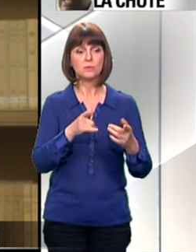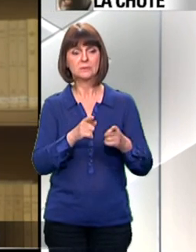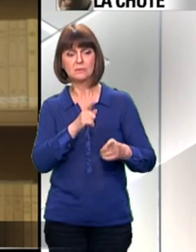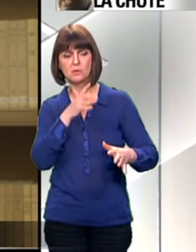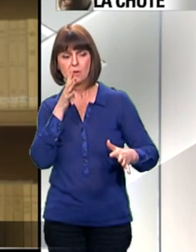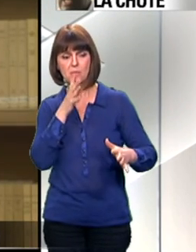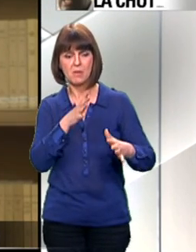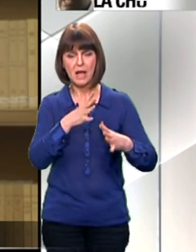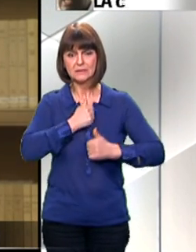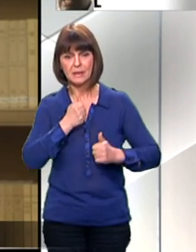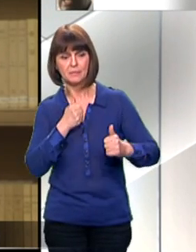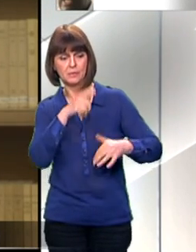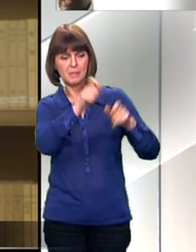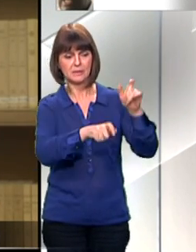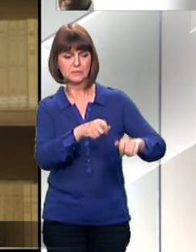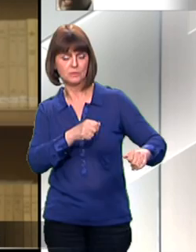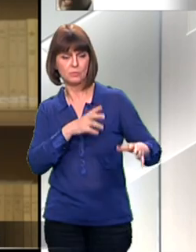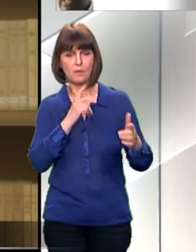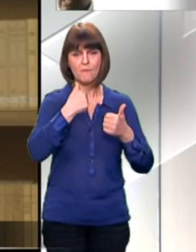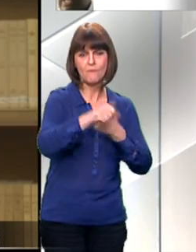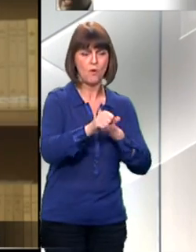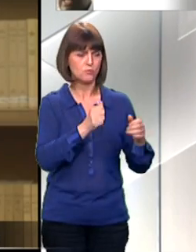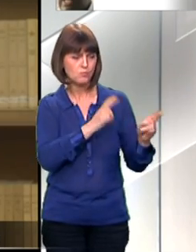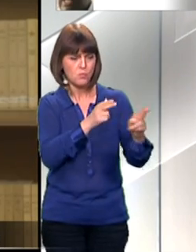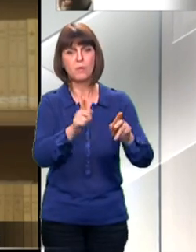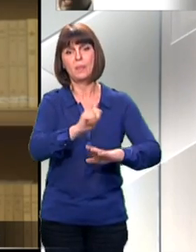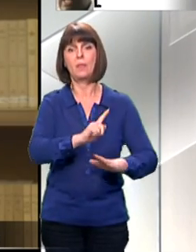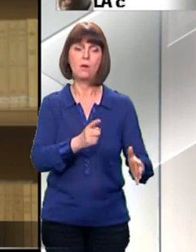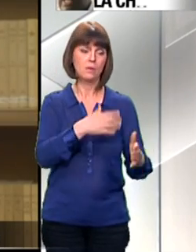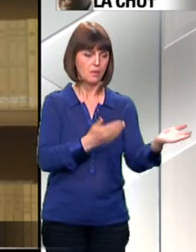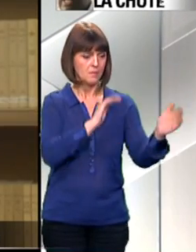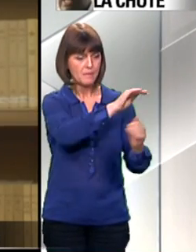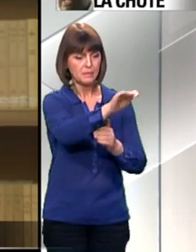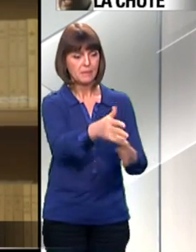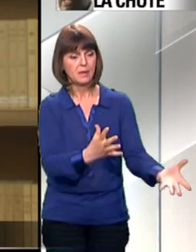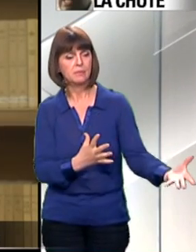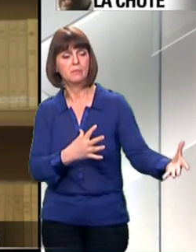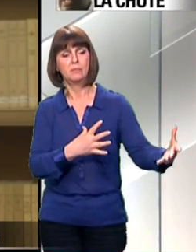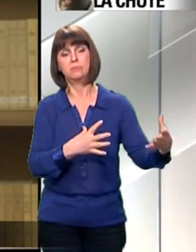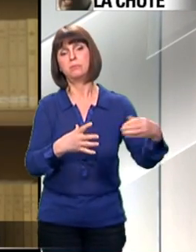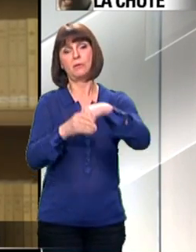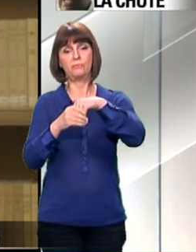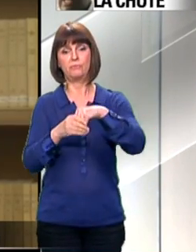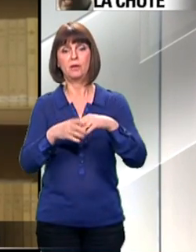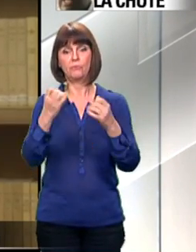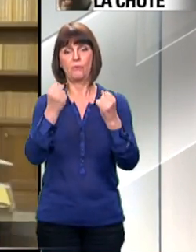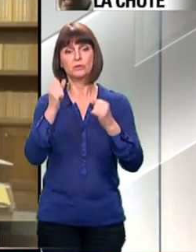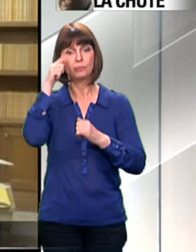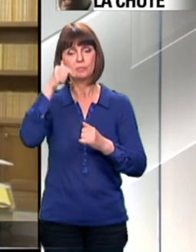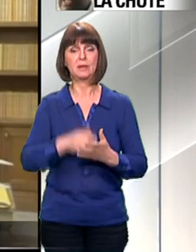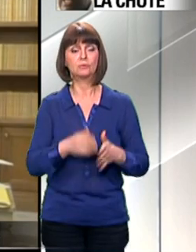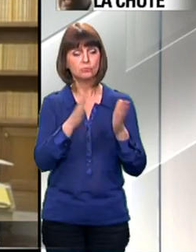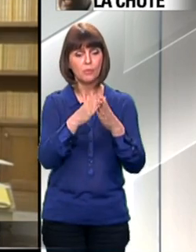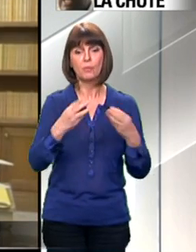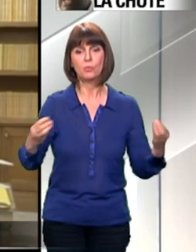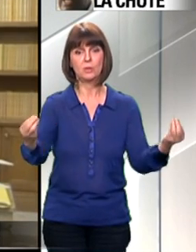l'homme. Rejoignez donc les forces républicaines. Je demande aux